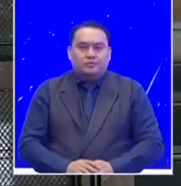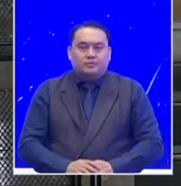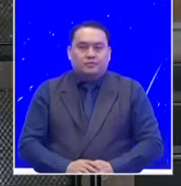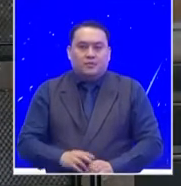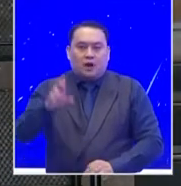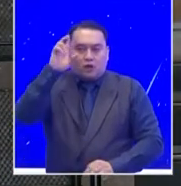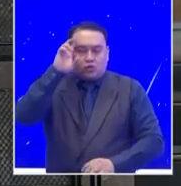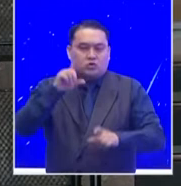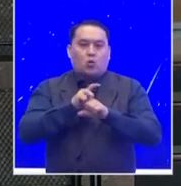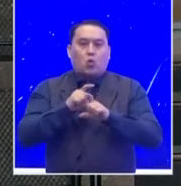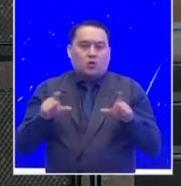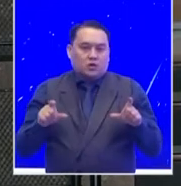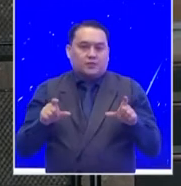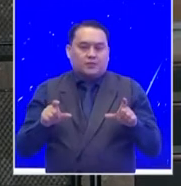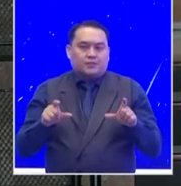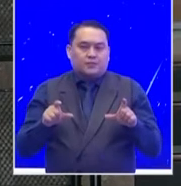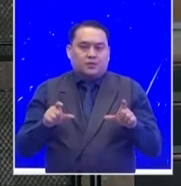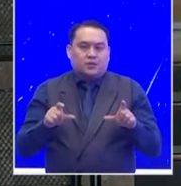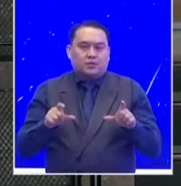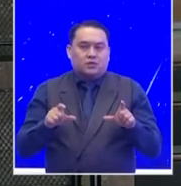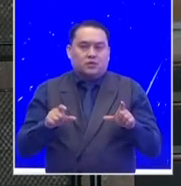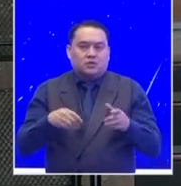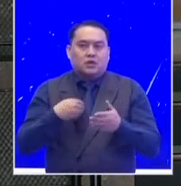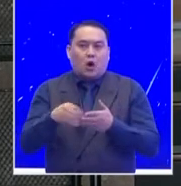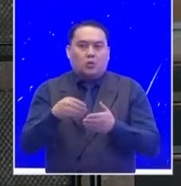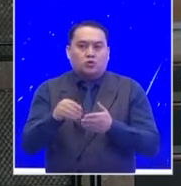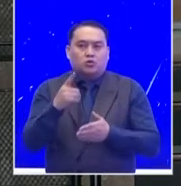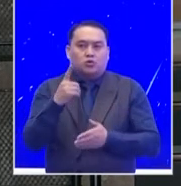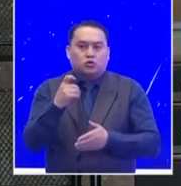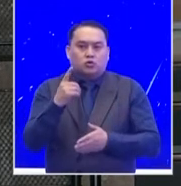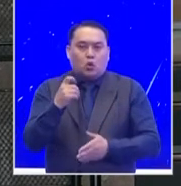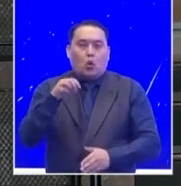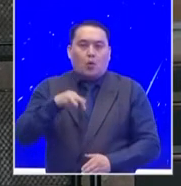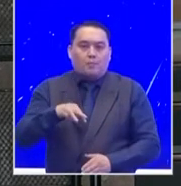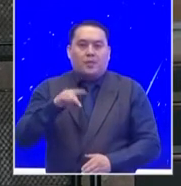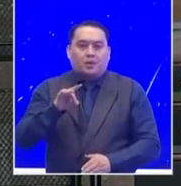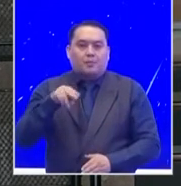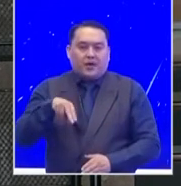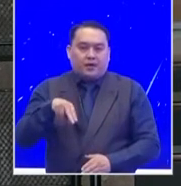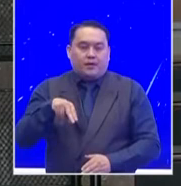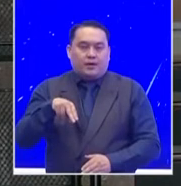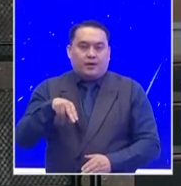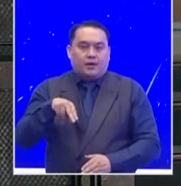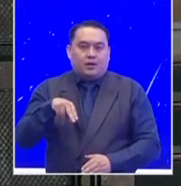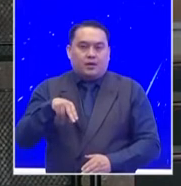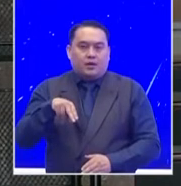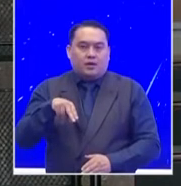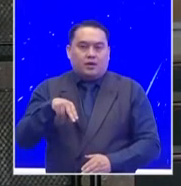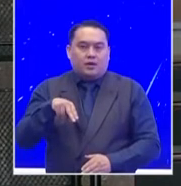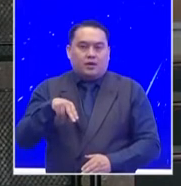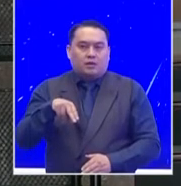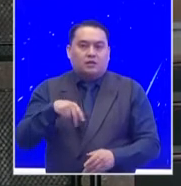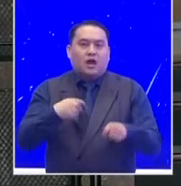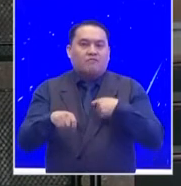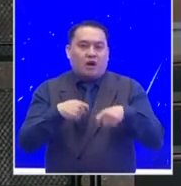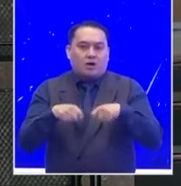Государственные органы – закупки, не превышающие 100-кратный месячный расчетный показатель, именно не касаемо